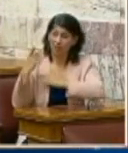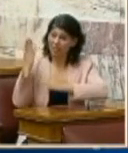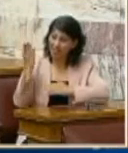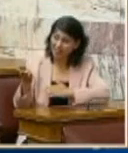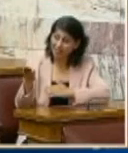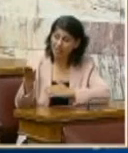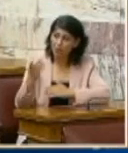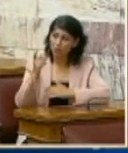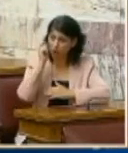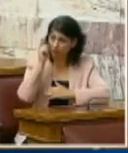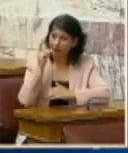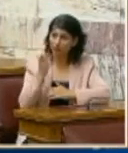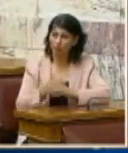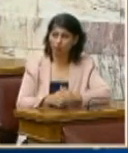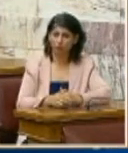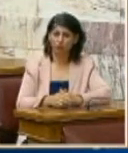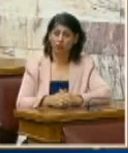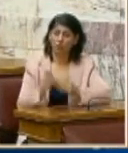εντύπωση,